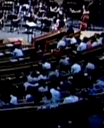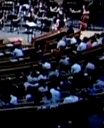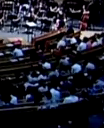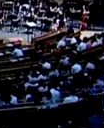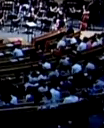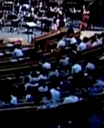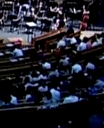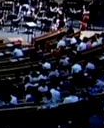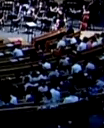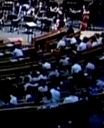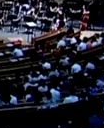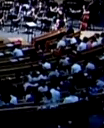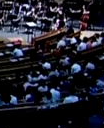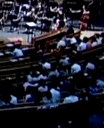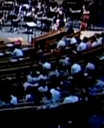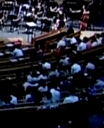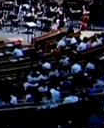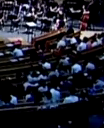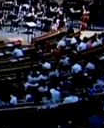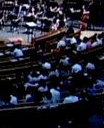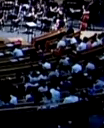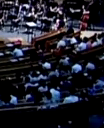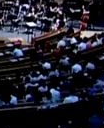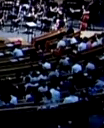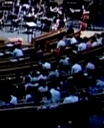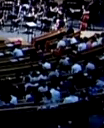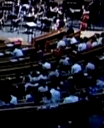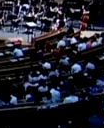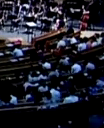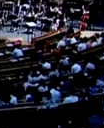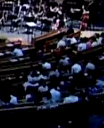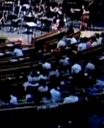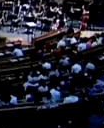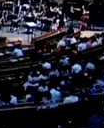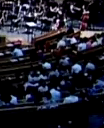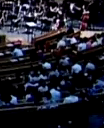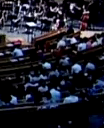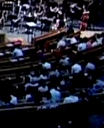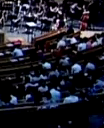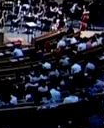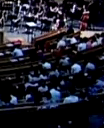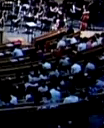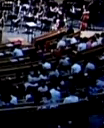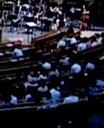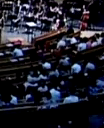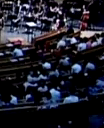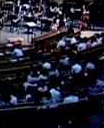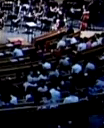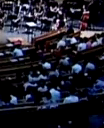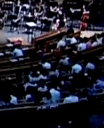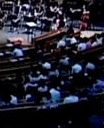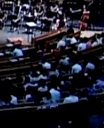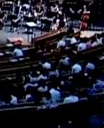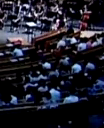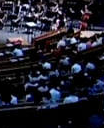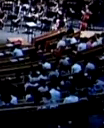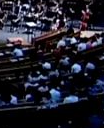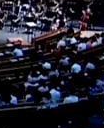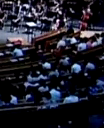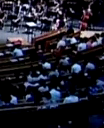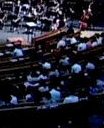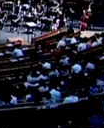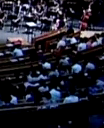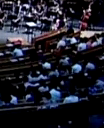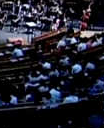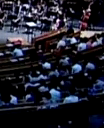심어 주시오 쥐어 하나님의 완전한 답을 얻었습니다 세상 사람들로 인하여 악한 곳으로 인하여